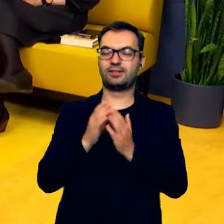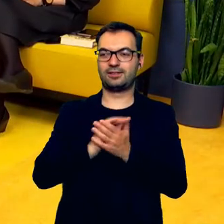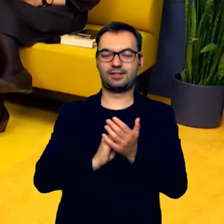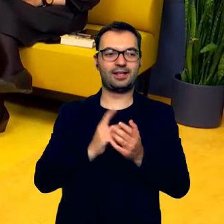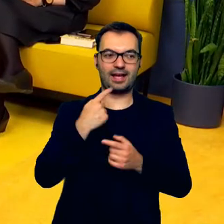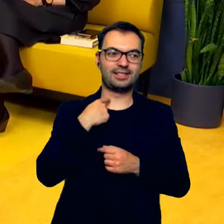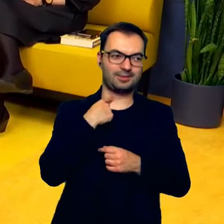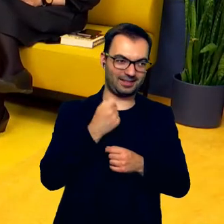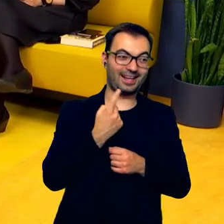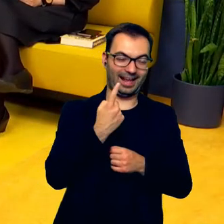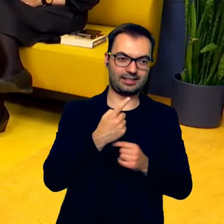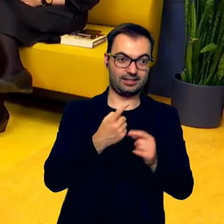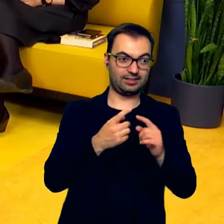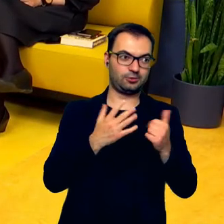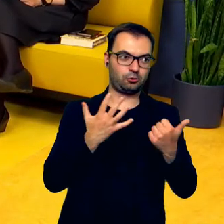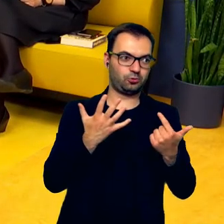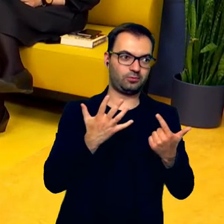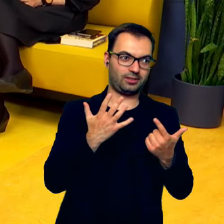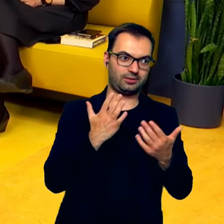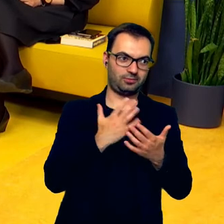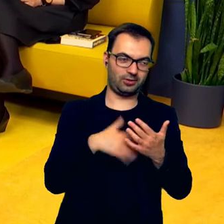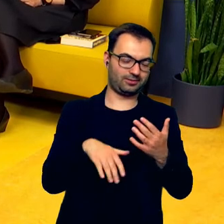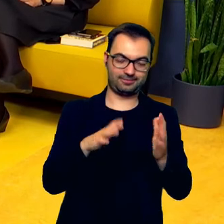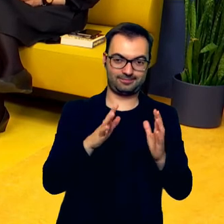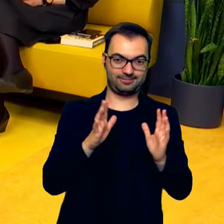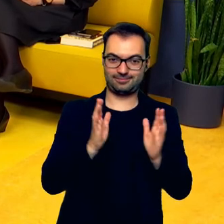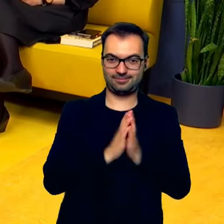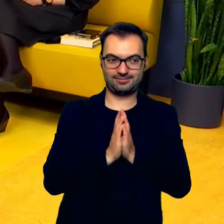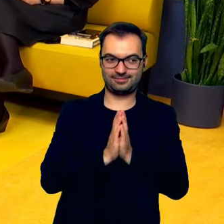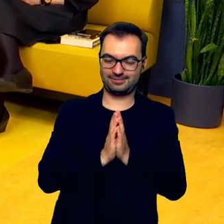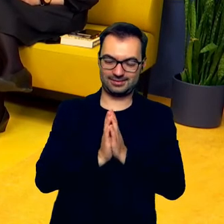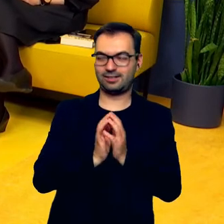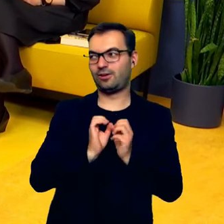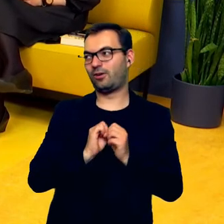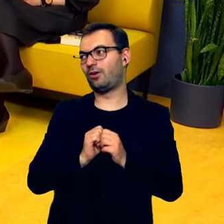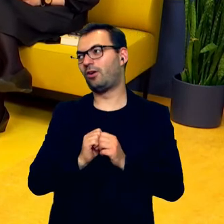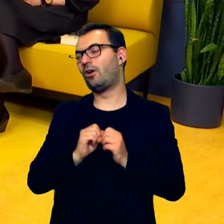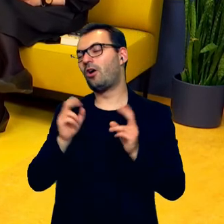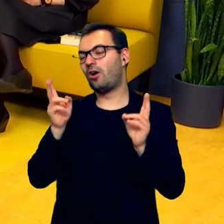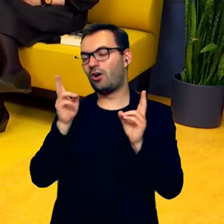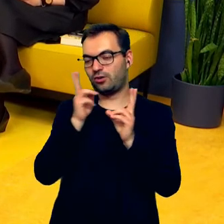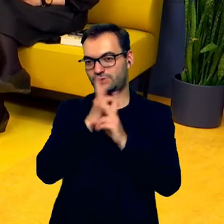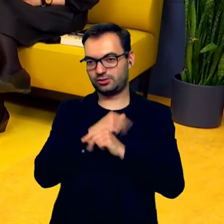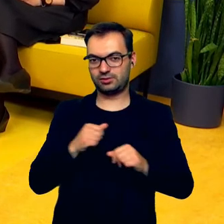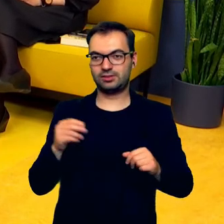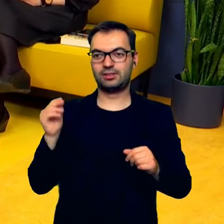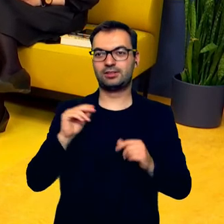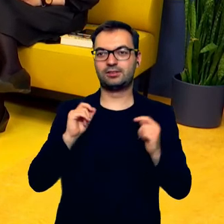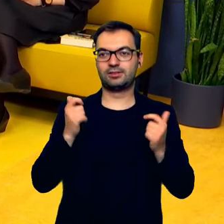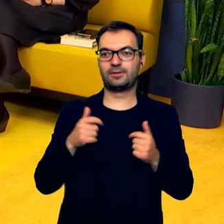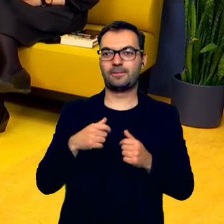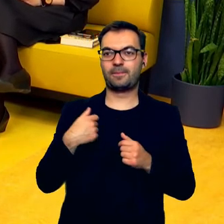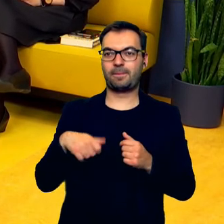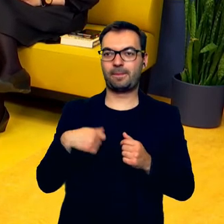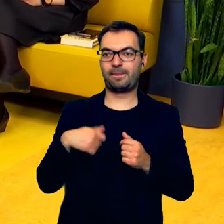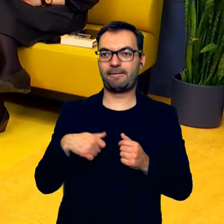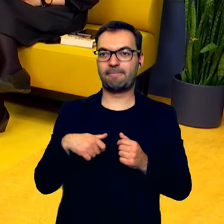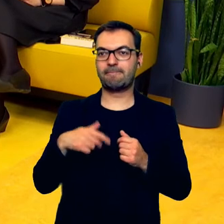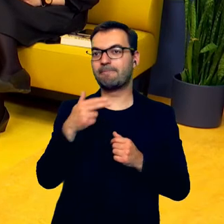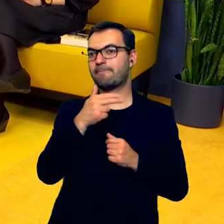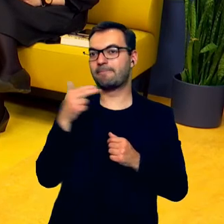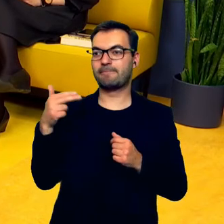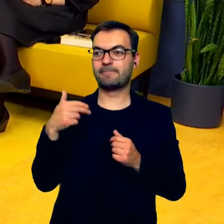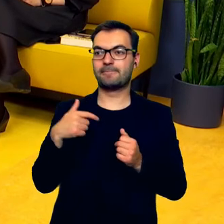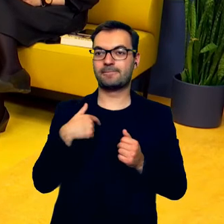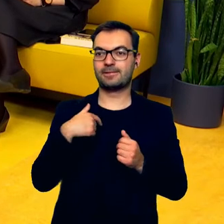Raz zabawnie, nie? Ale tak siódma część, piąta, to oczywiście robi trudniej. Poza tym jeszcze był jeden